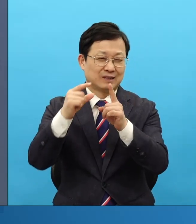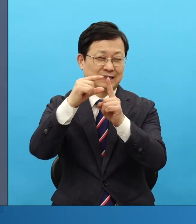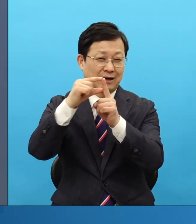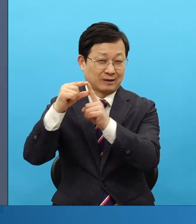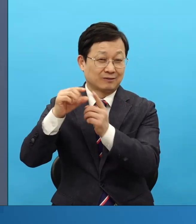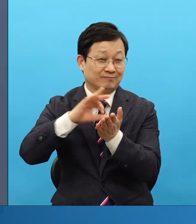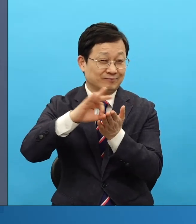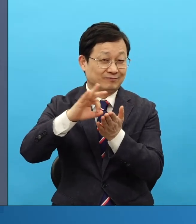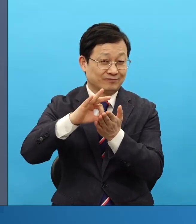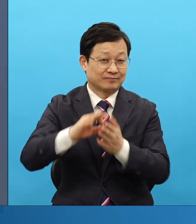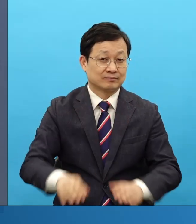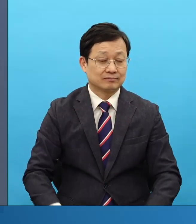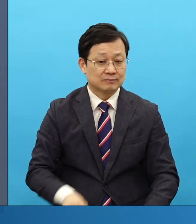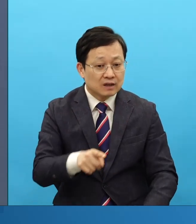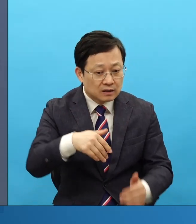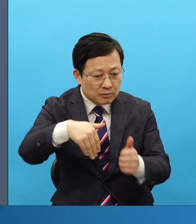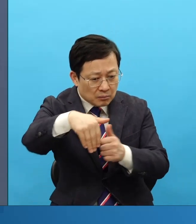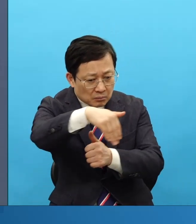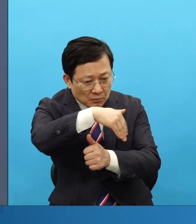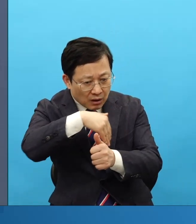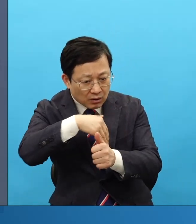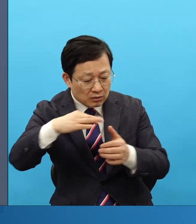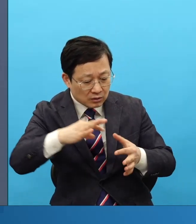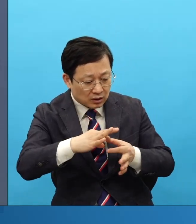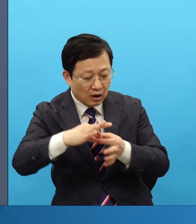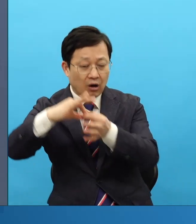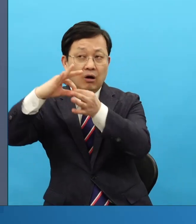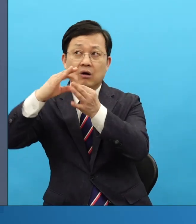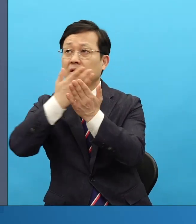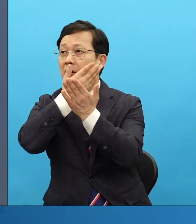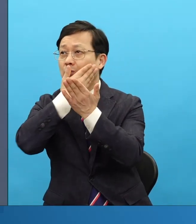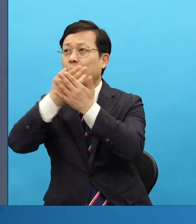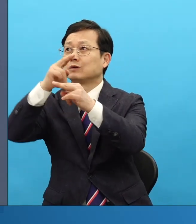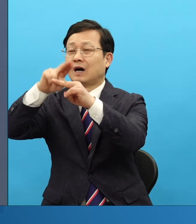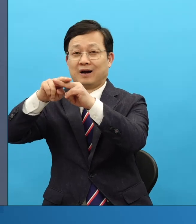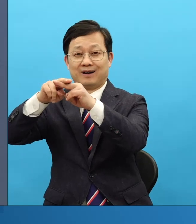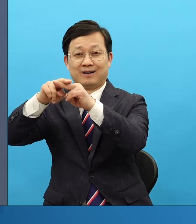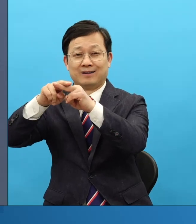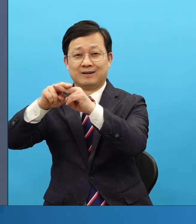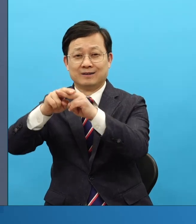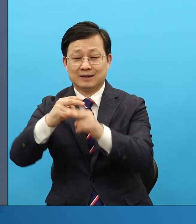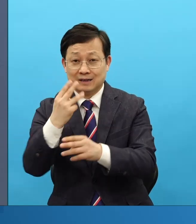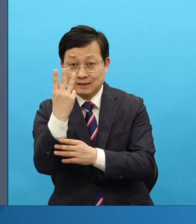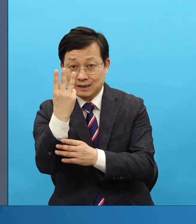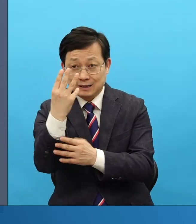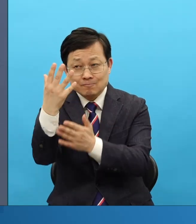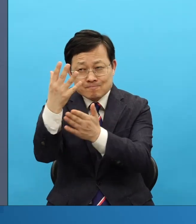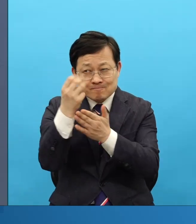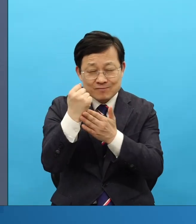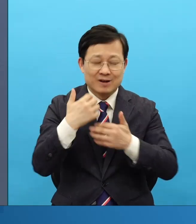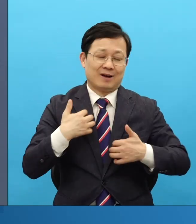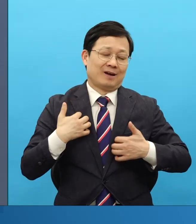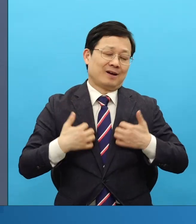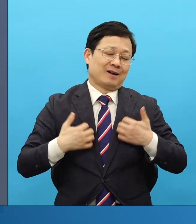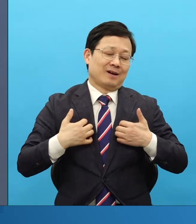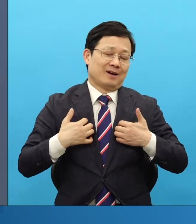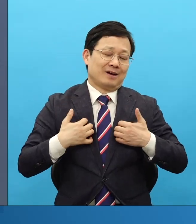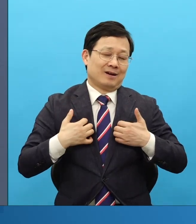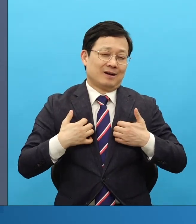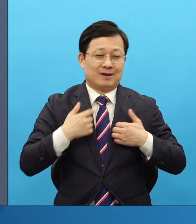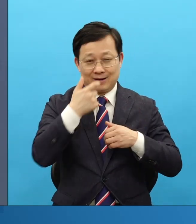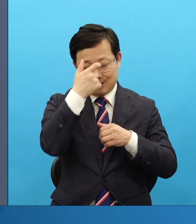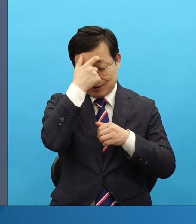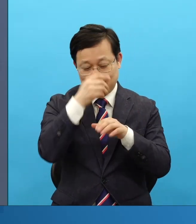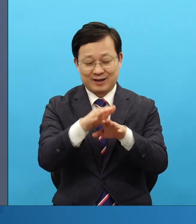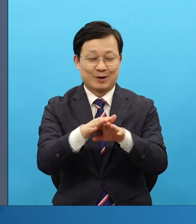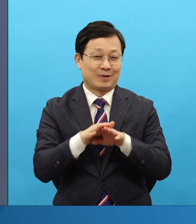ingathering. 이 배경이 보호자입니다. And this is our 그래서 throne. 이 세 가지를 누리는 것이 예배입니다. And enjoying these three things is what we